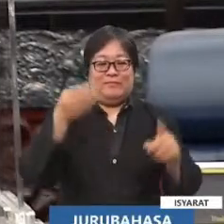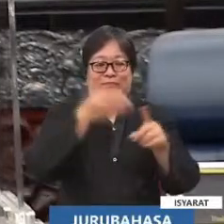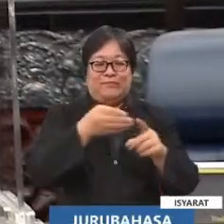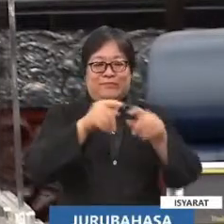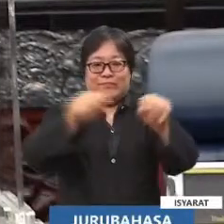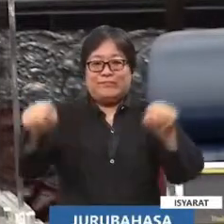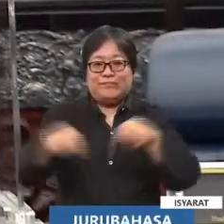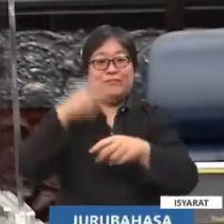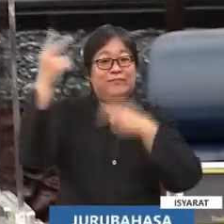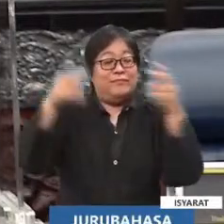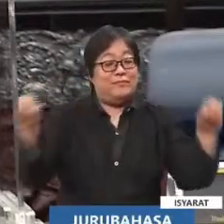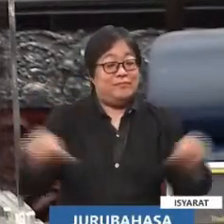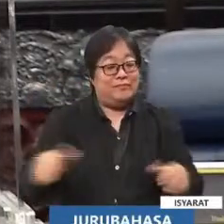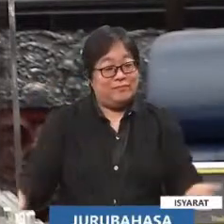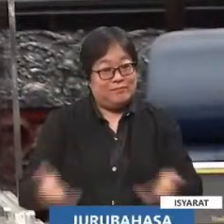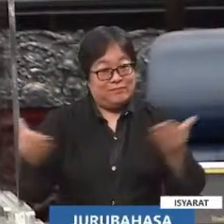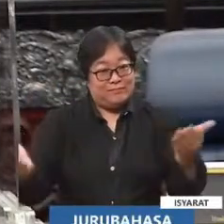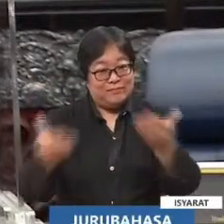dan aktiviti pelancongan.